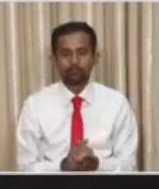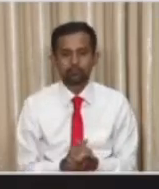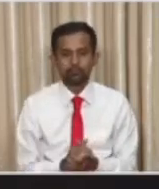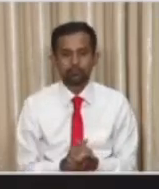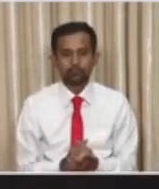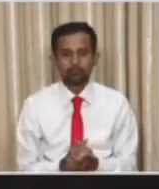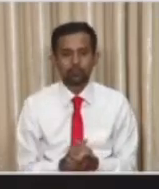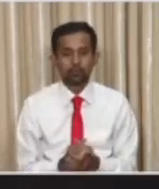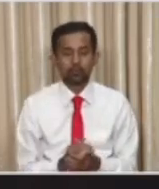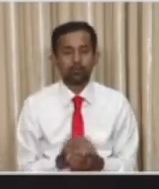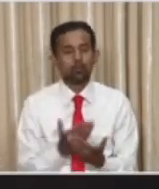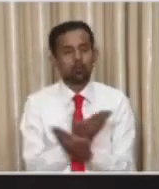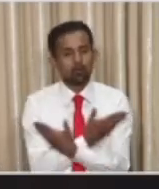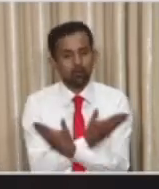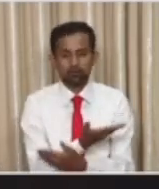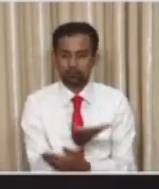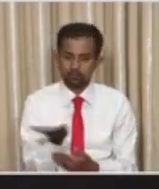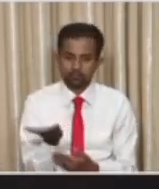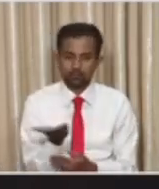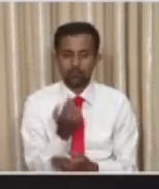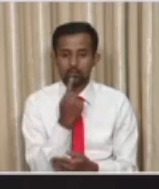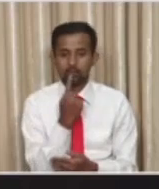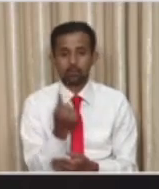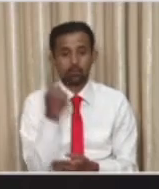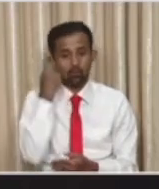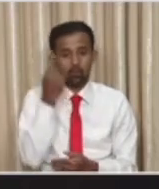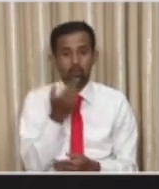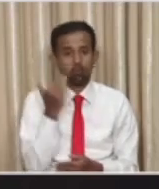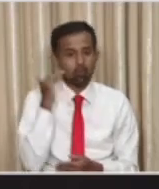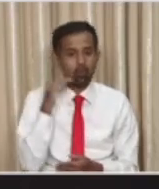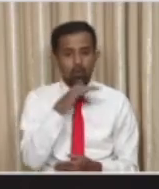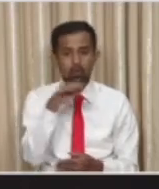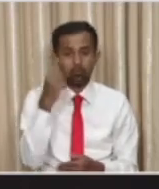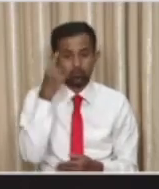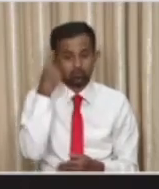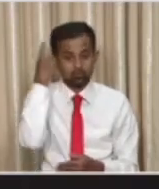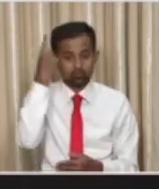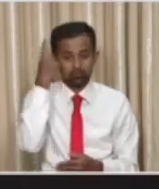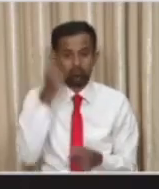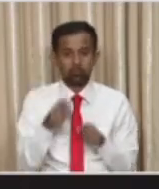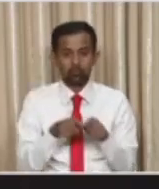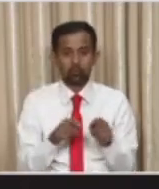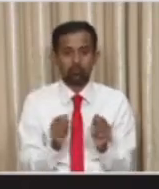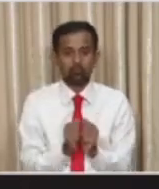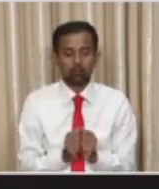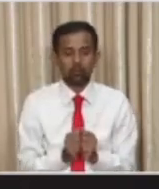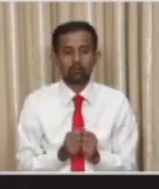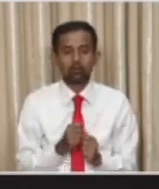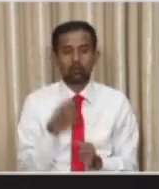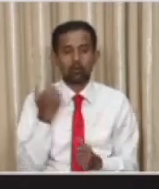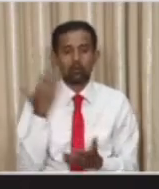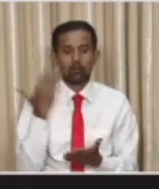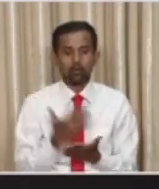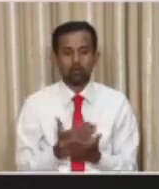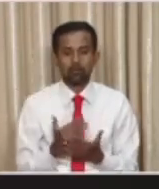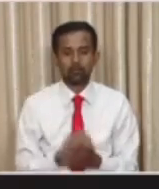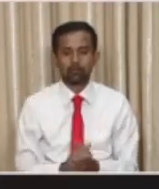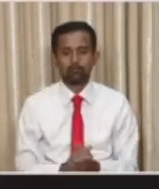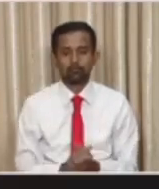mama bohoma adaren illa sinna me rate buddhimat janatawagen buddhimatwa katiyudu karanna kiyemin mage wachan swalpa awasan karunu